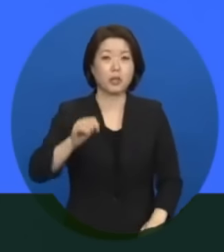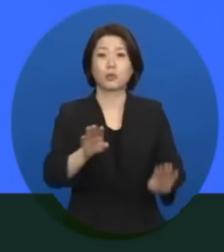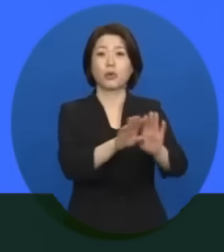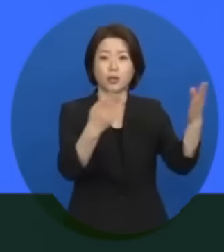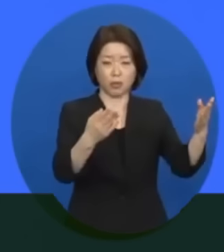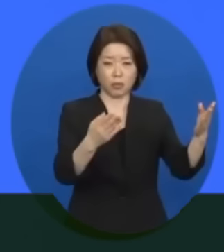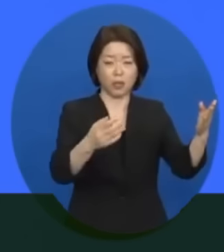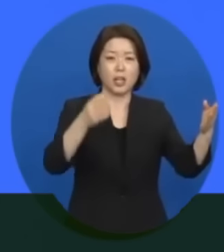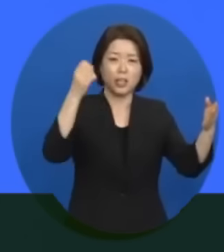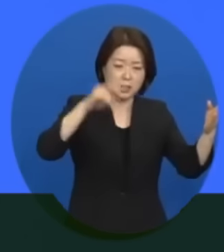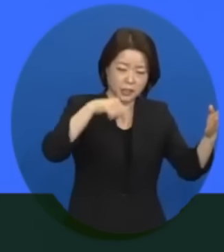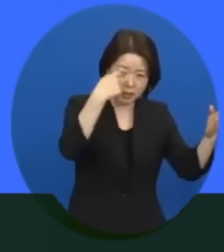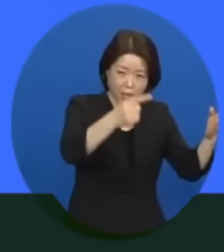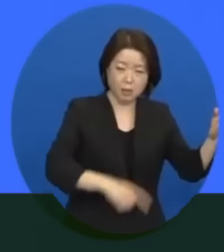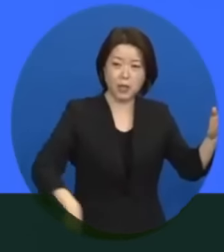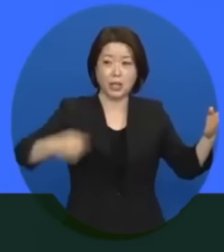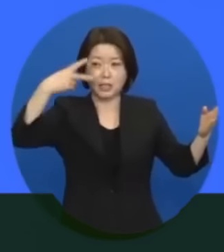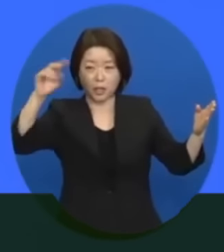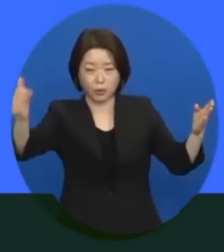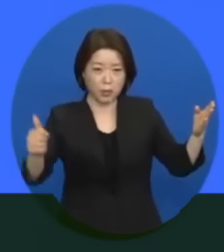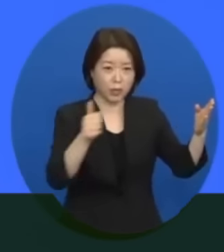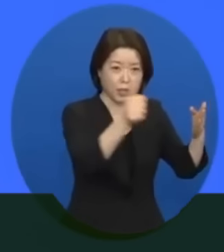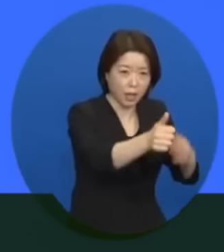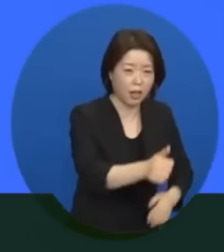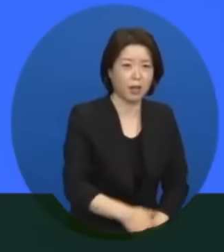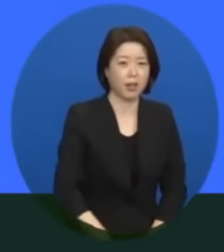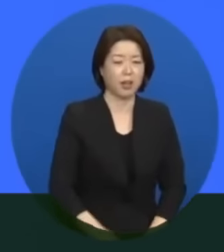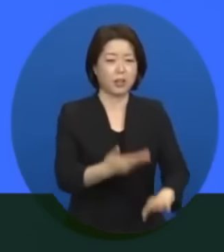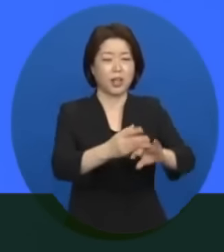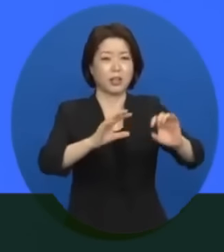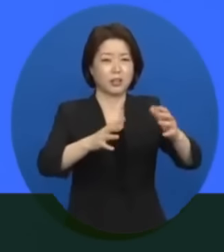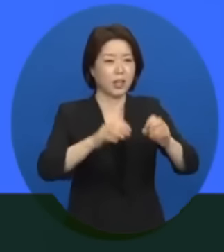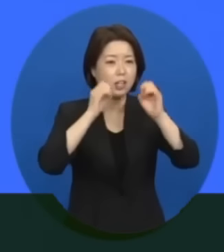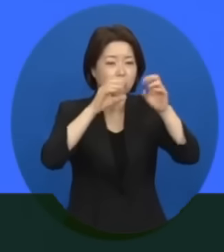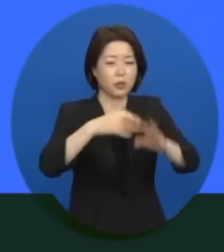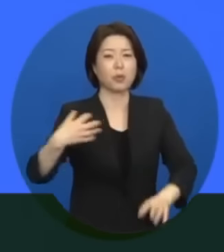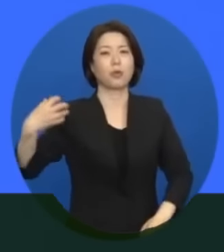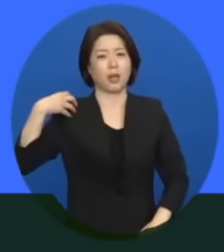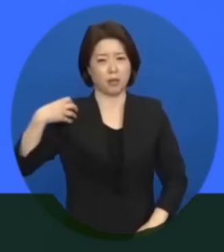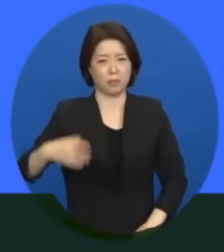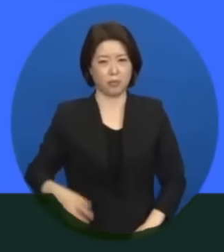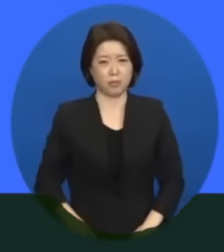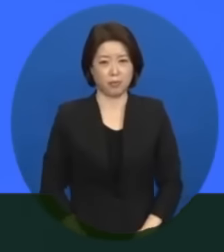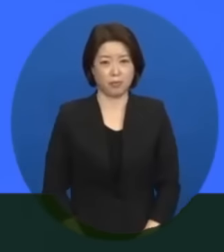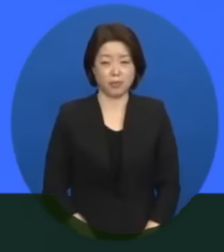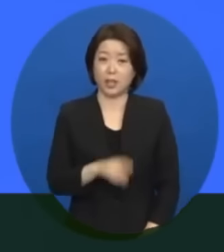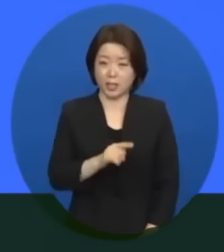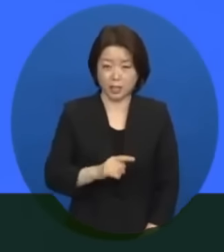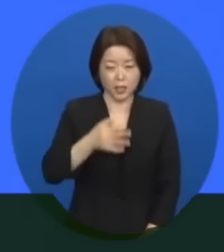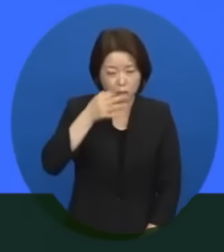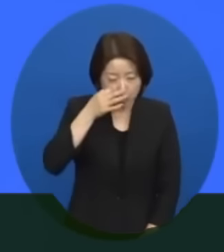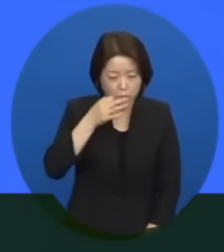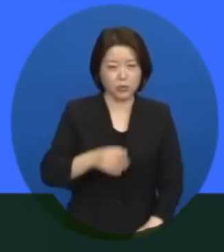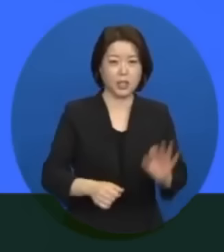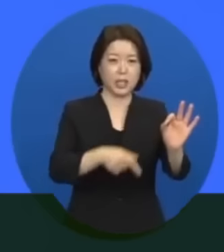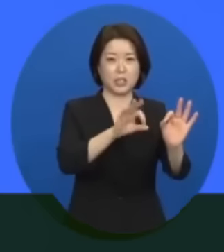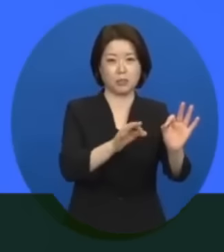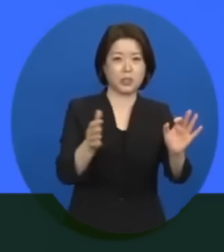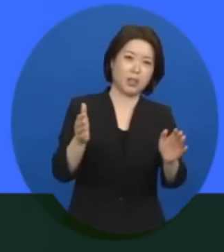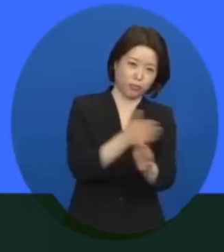바울이 들어가서 이방인을 위한 선교를 감당하는 것입니다 그거를 이제 보여 주는 것이 이제 10장부터요